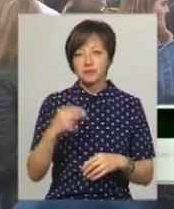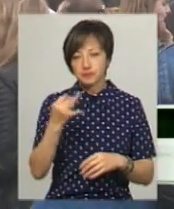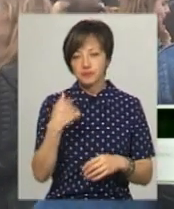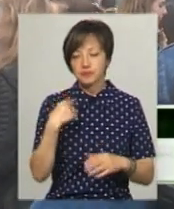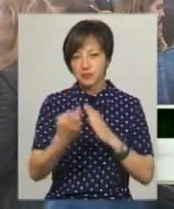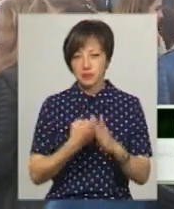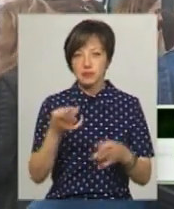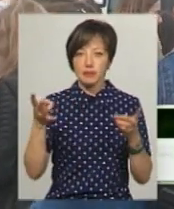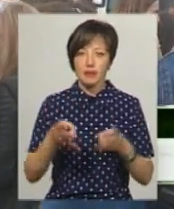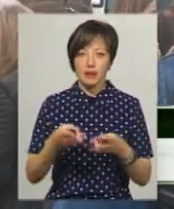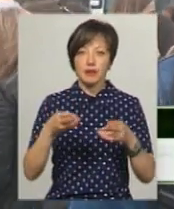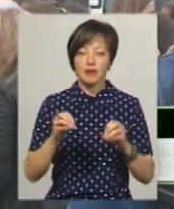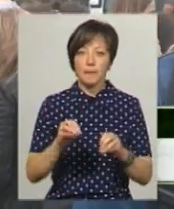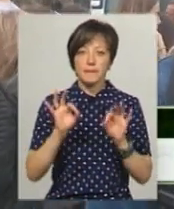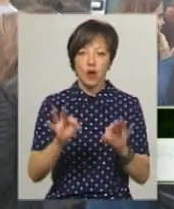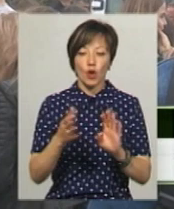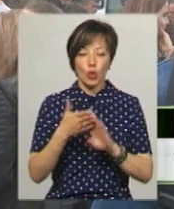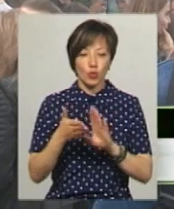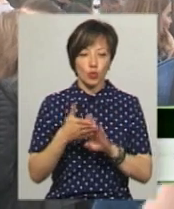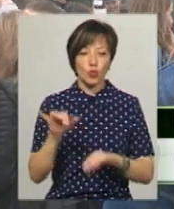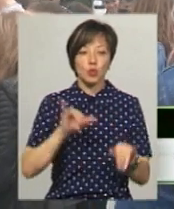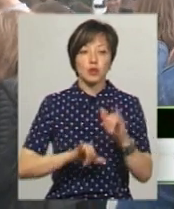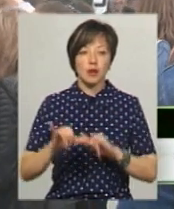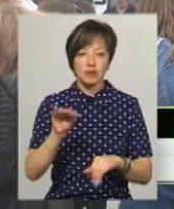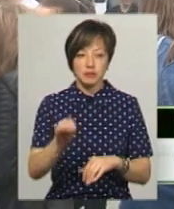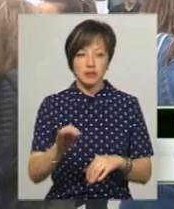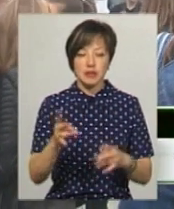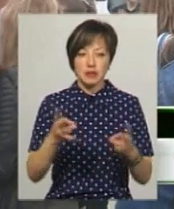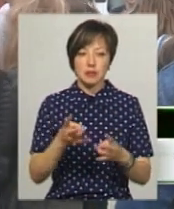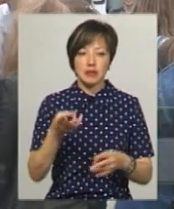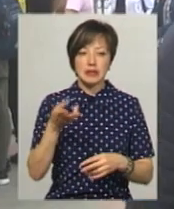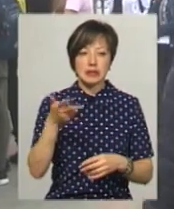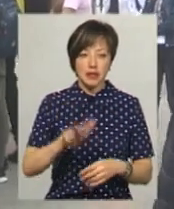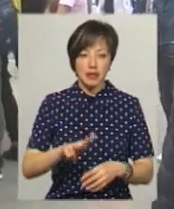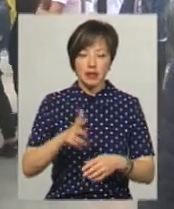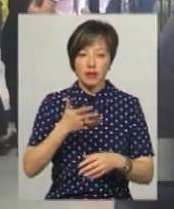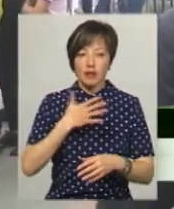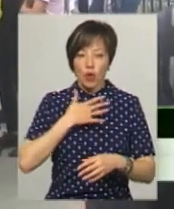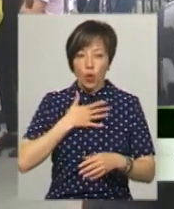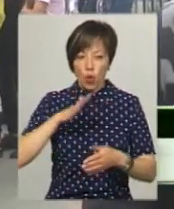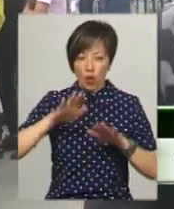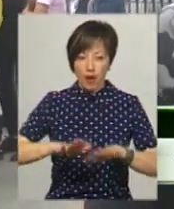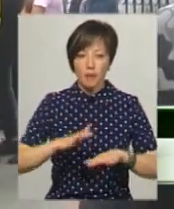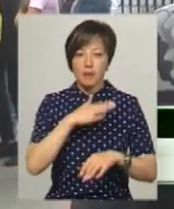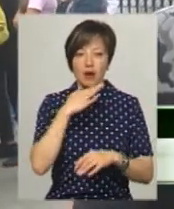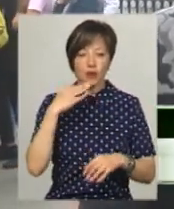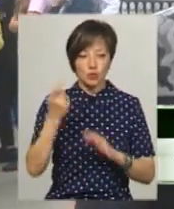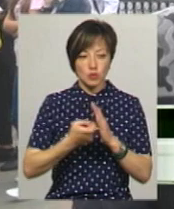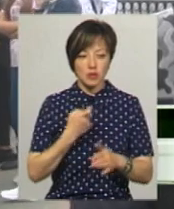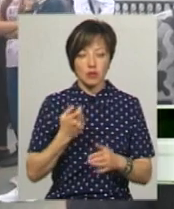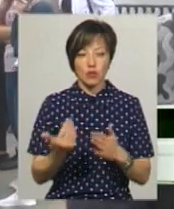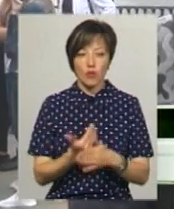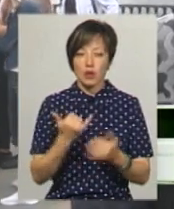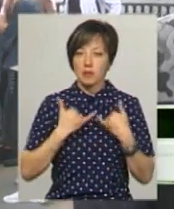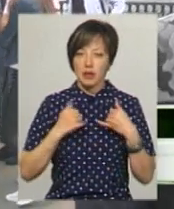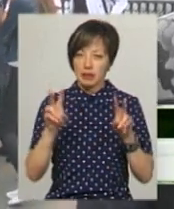що треба де ставити правильну руку і як ставити, і що треба робити 3 вдоха. Так, я знав багато чого нового, тому що для мене